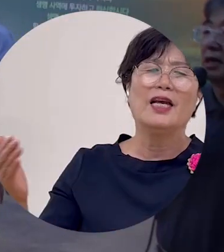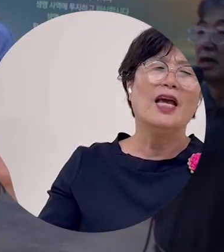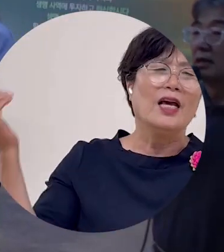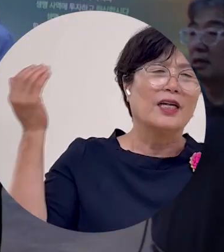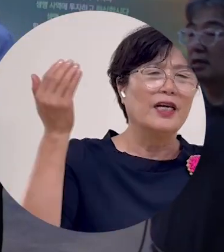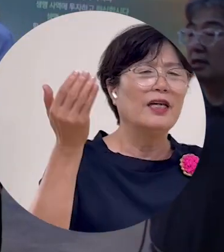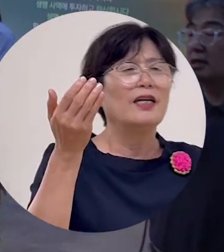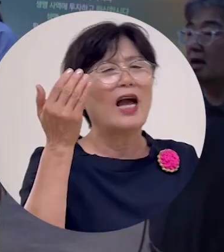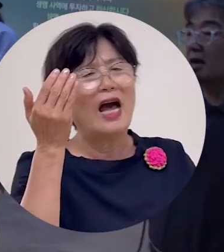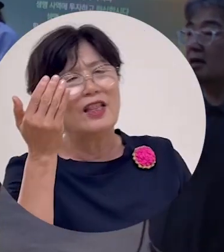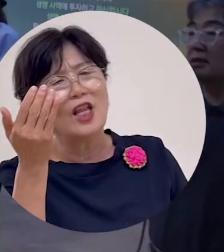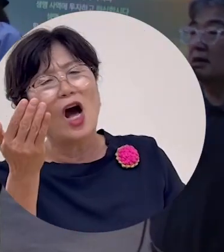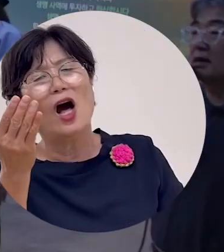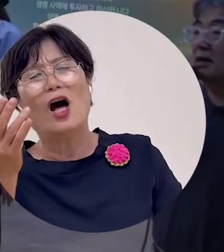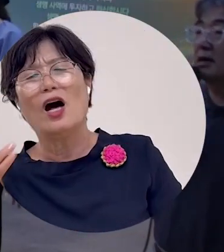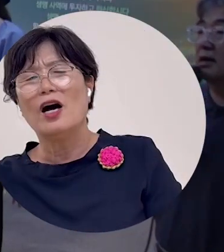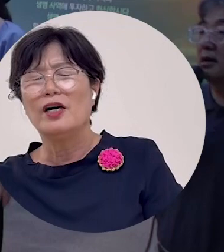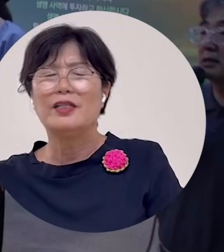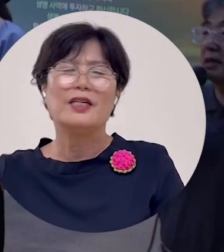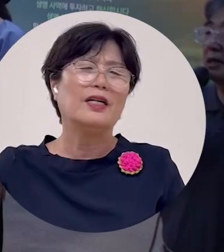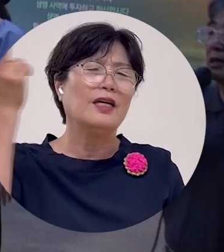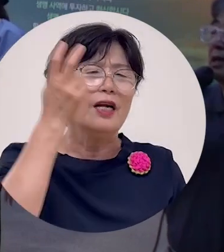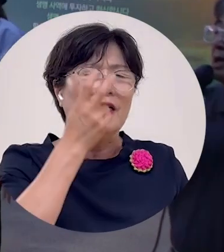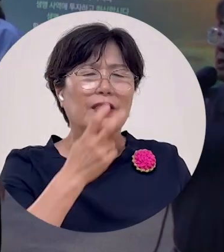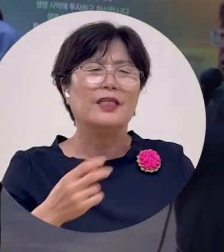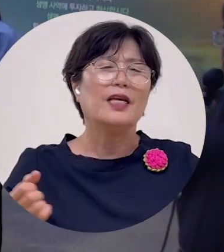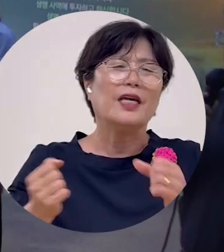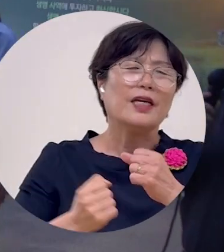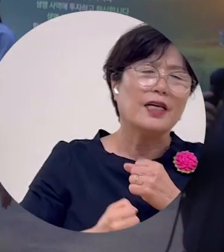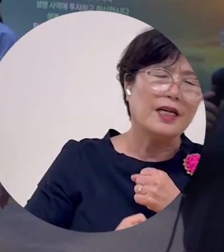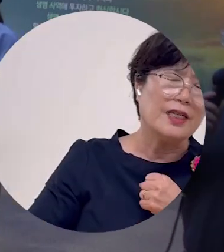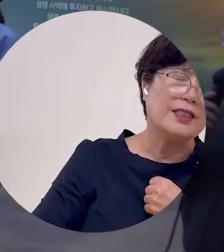명쾌하시니 그가 너를